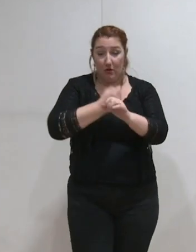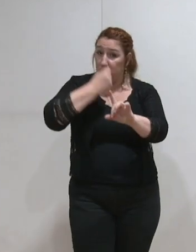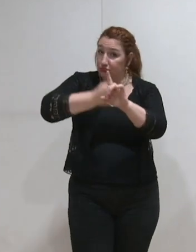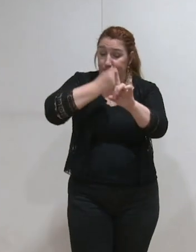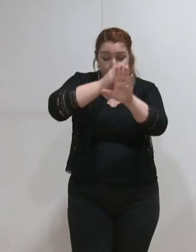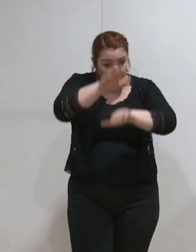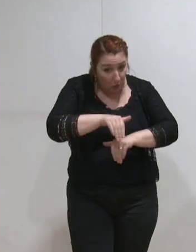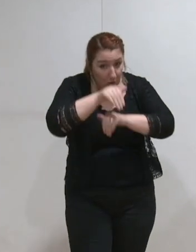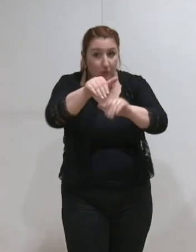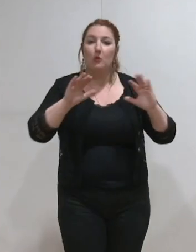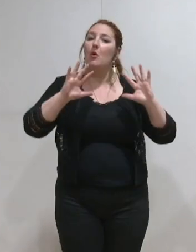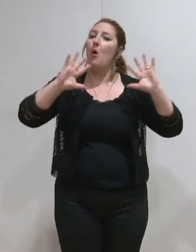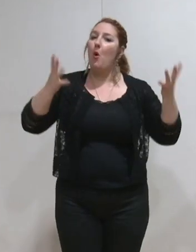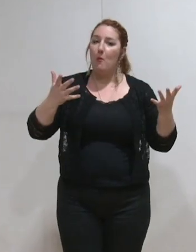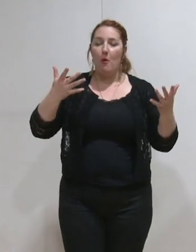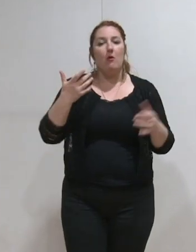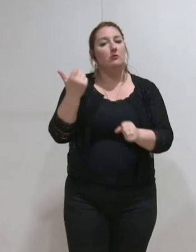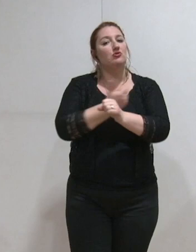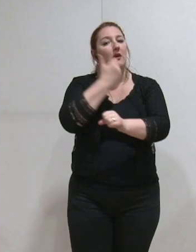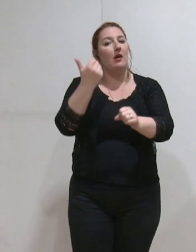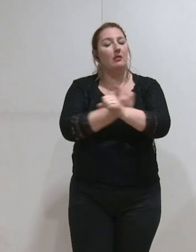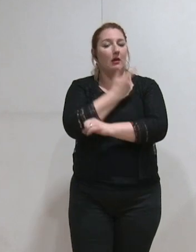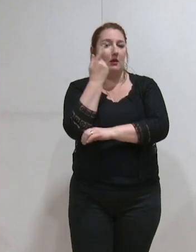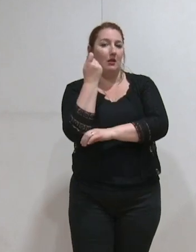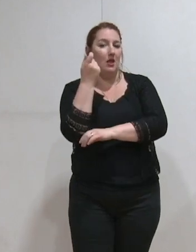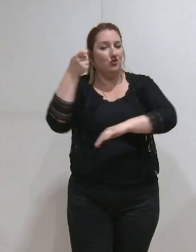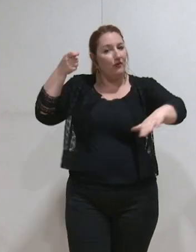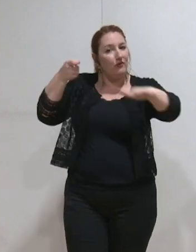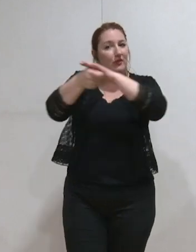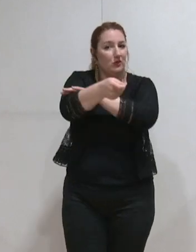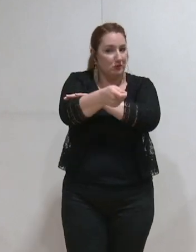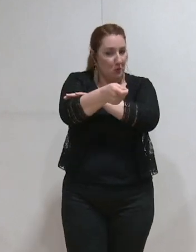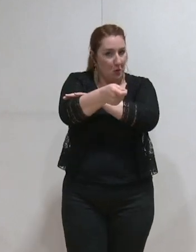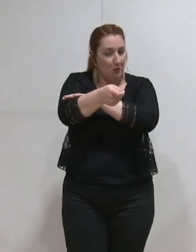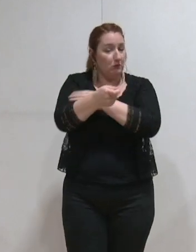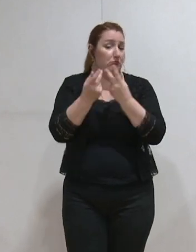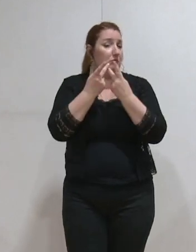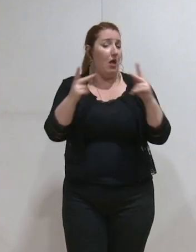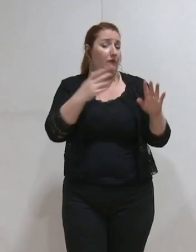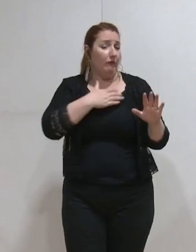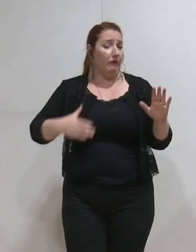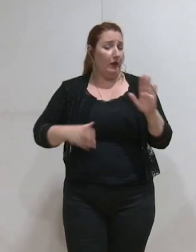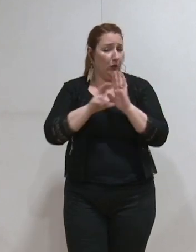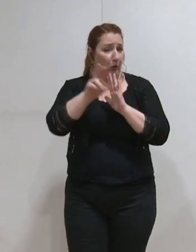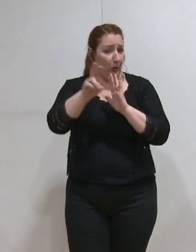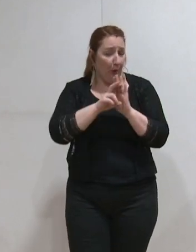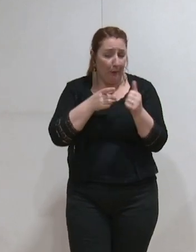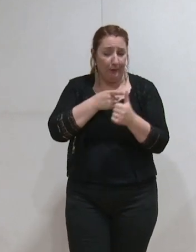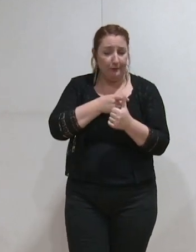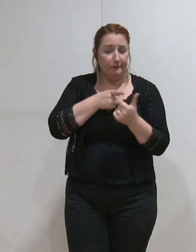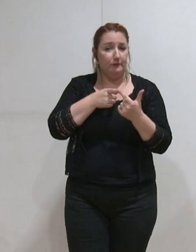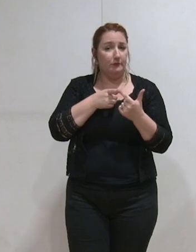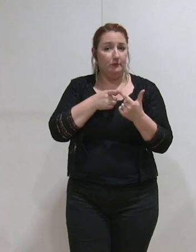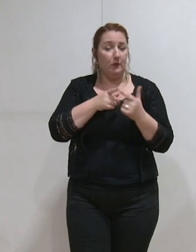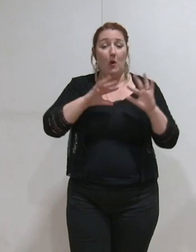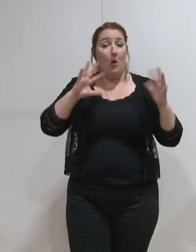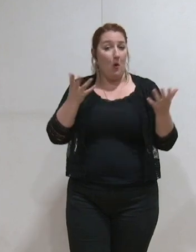du financement alloué chaque année par la Ville de Grenoble à la fois par les subventions